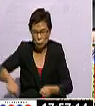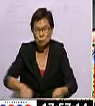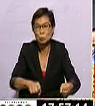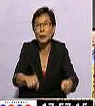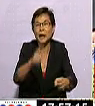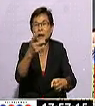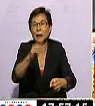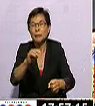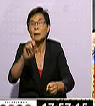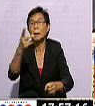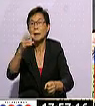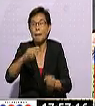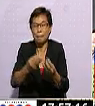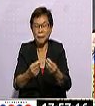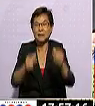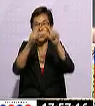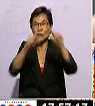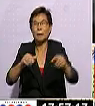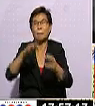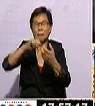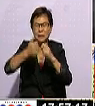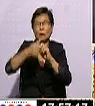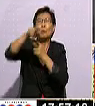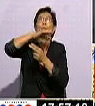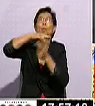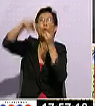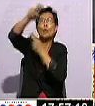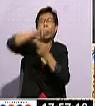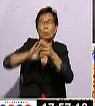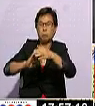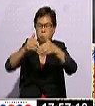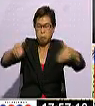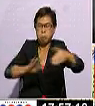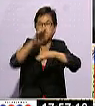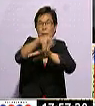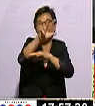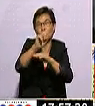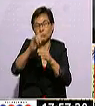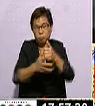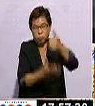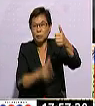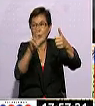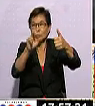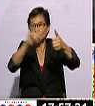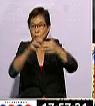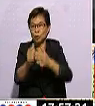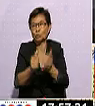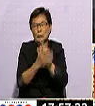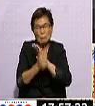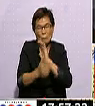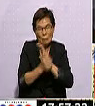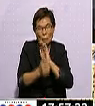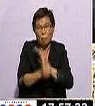Pasiguran serta masalah jerubu rentas sempadan. Sebanyak RM30 juta akan diperuntukkan untuk meningkatkan keupayaan dan